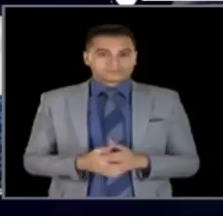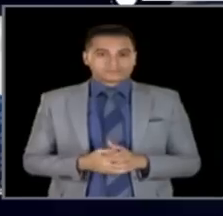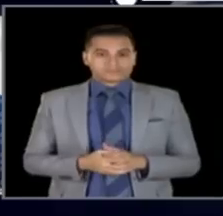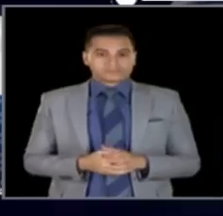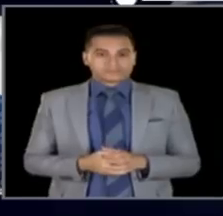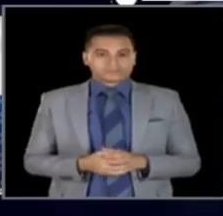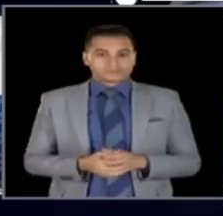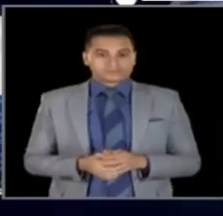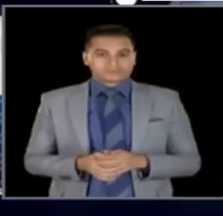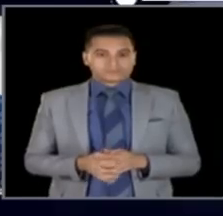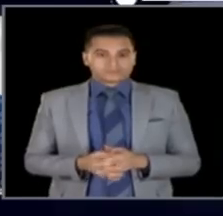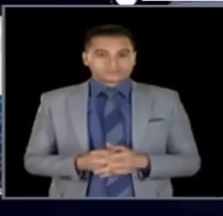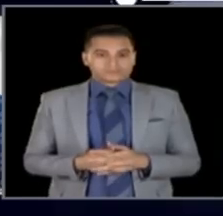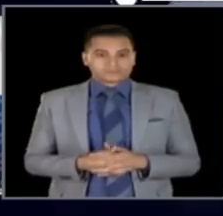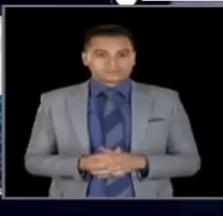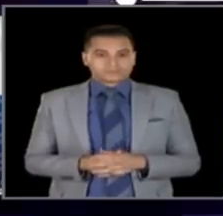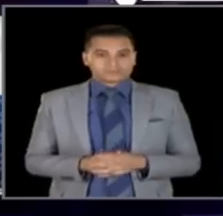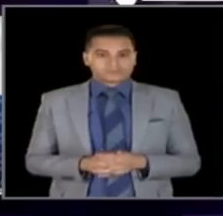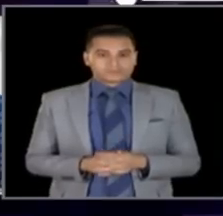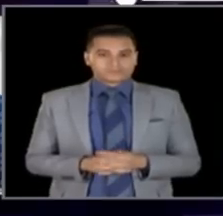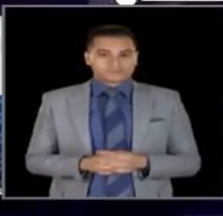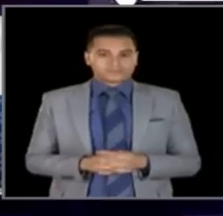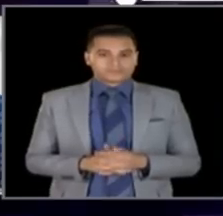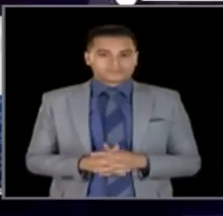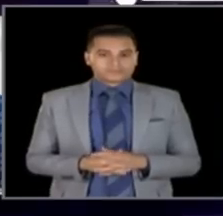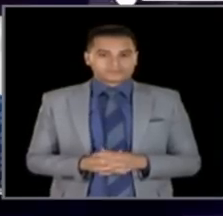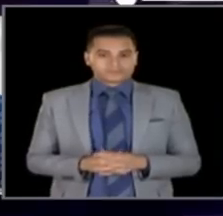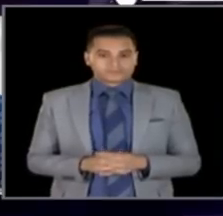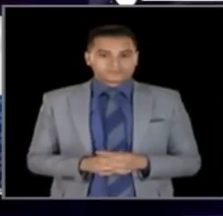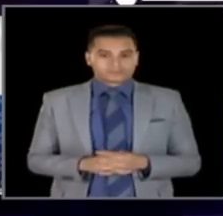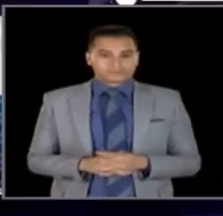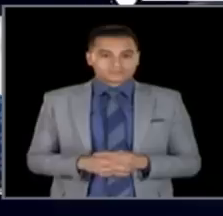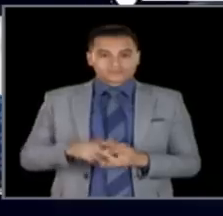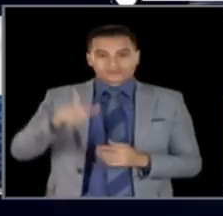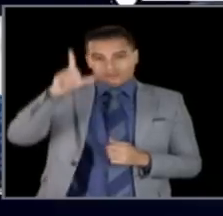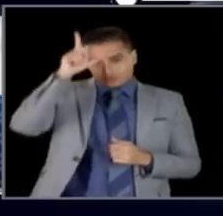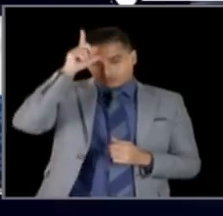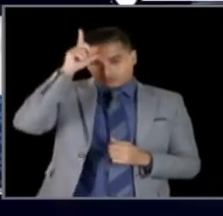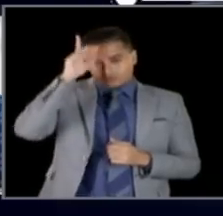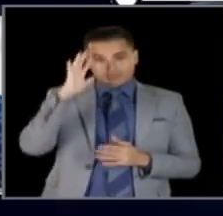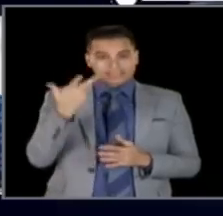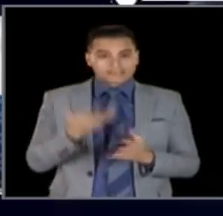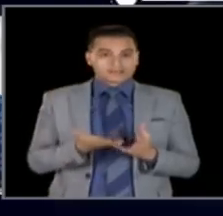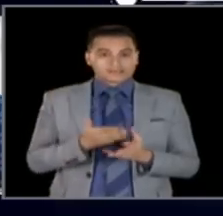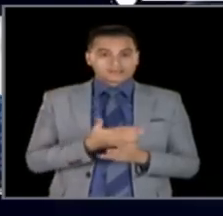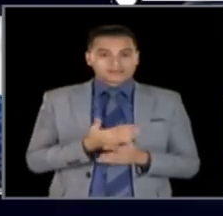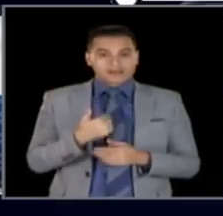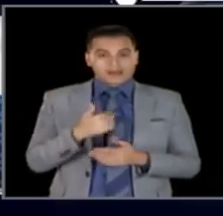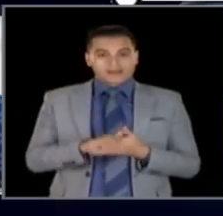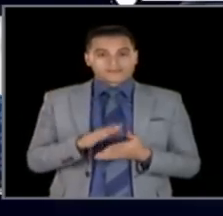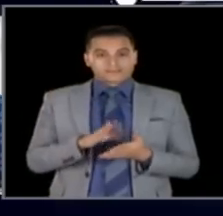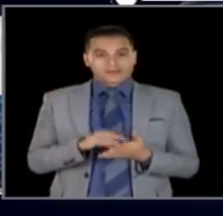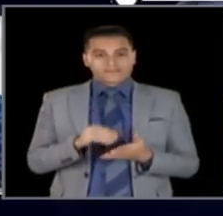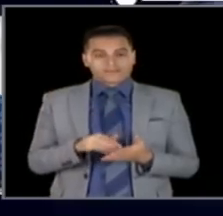فلسطين. الآن يا مهجة، إجابتك الأردن. ليه بتاخدي الريسك؟ إحنا في